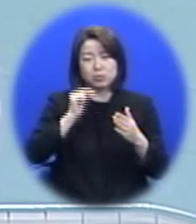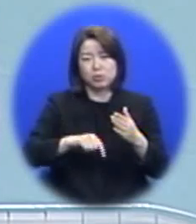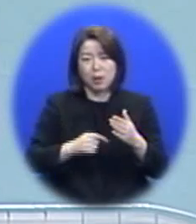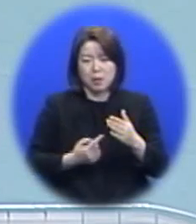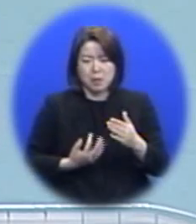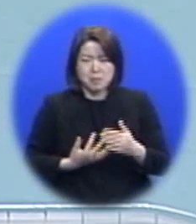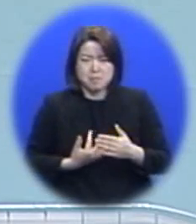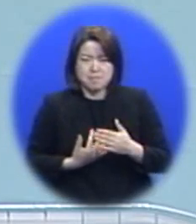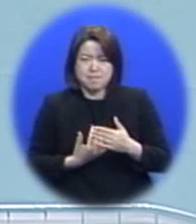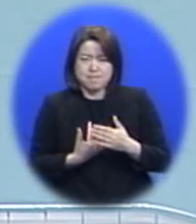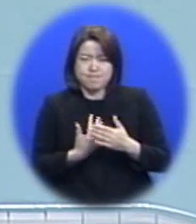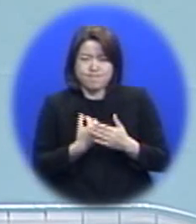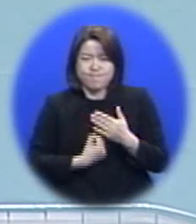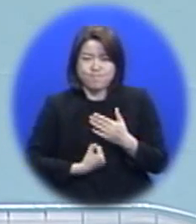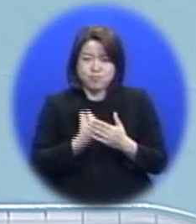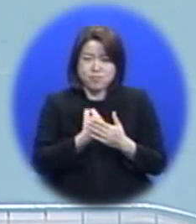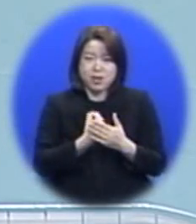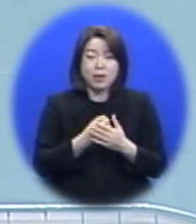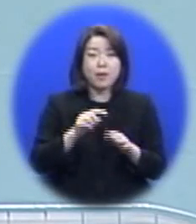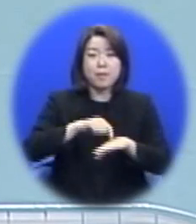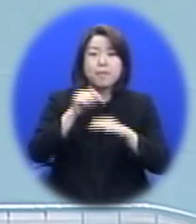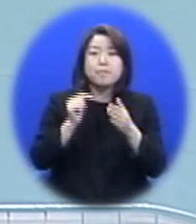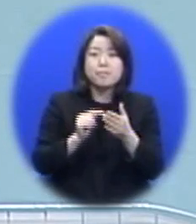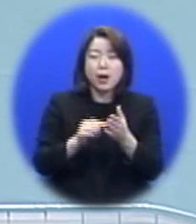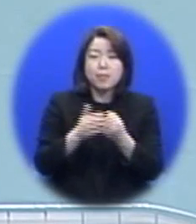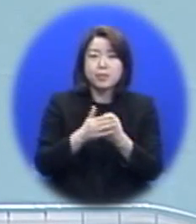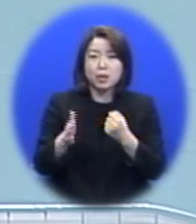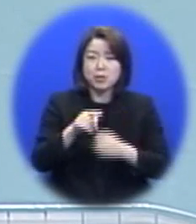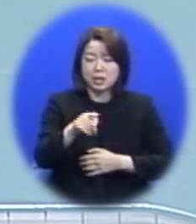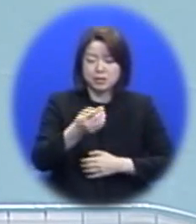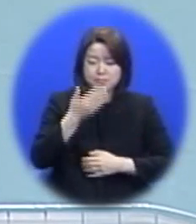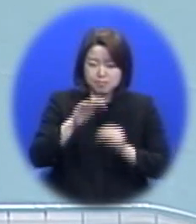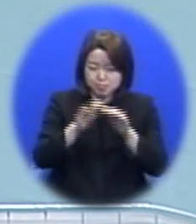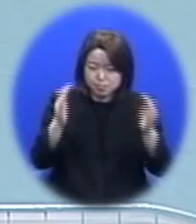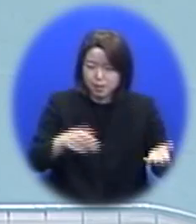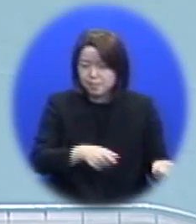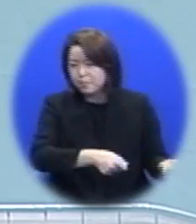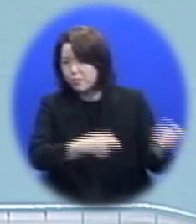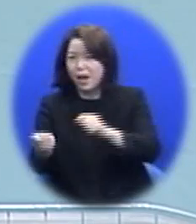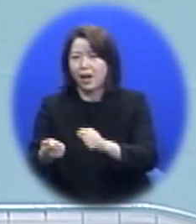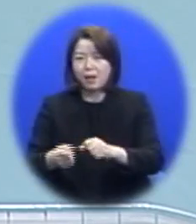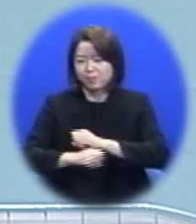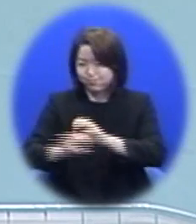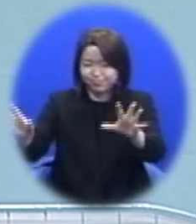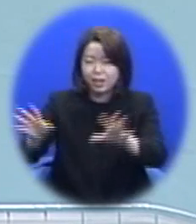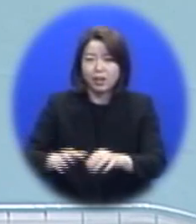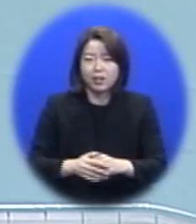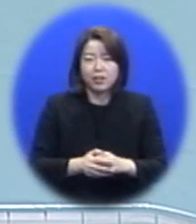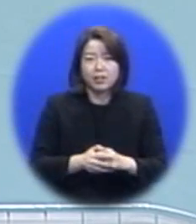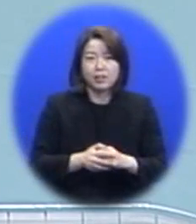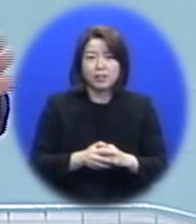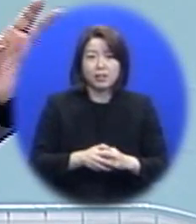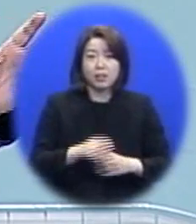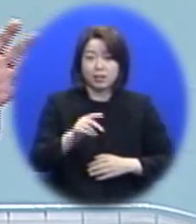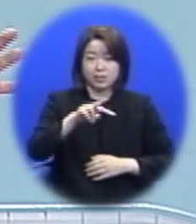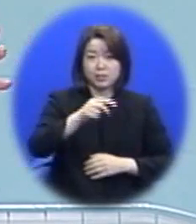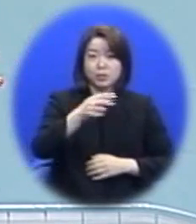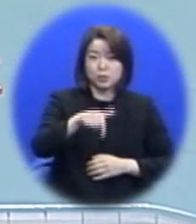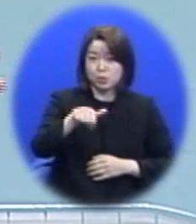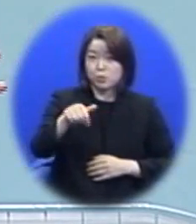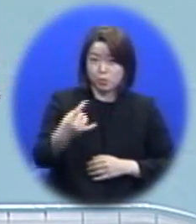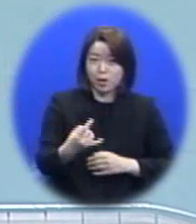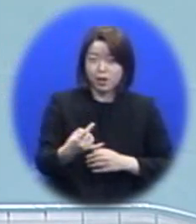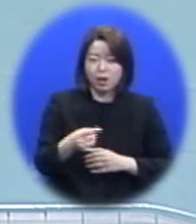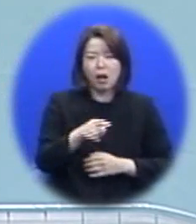오르는 그런 욱하는 마음 때문에 그 밥상을 뒤집어 엎었다는 거예요. 그 속에는 그 새로운